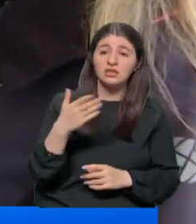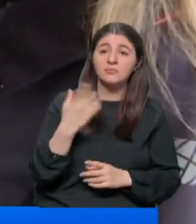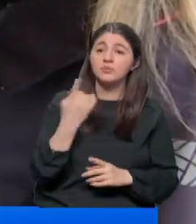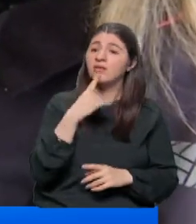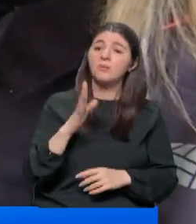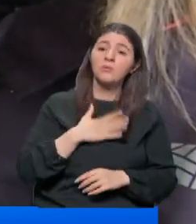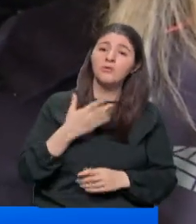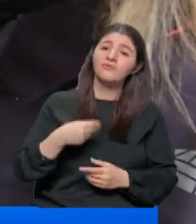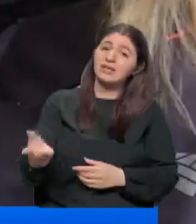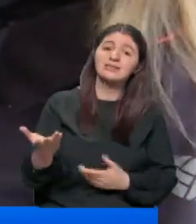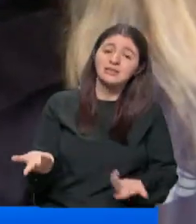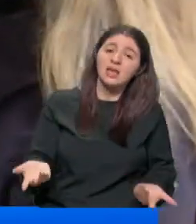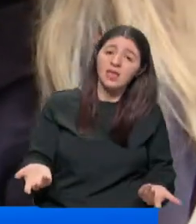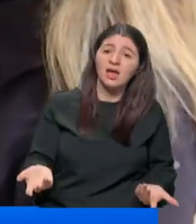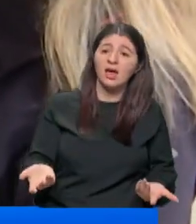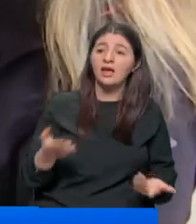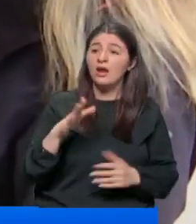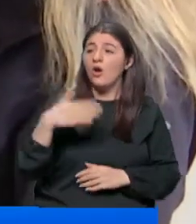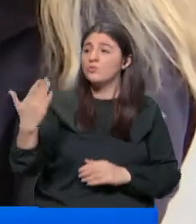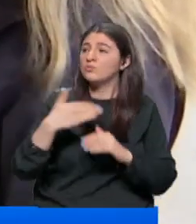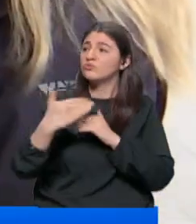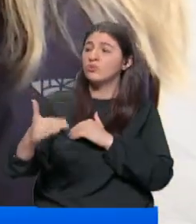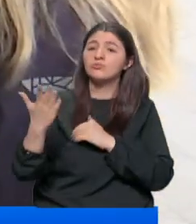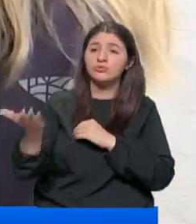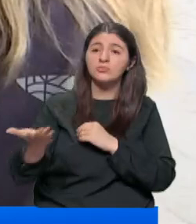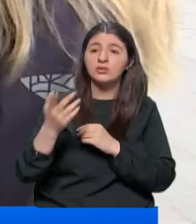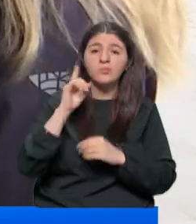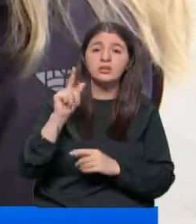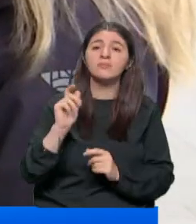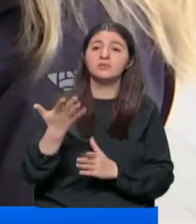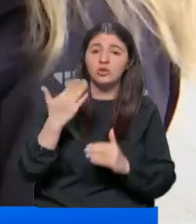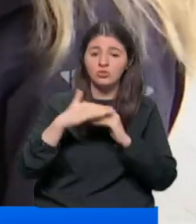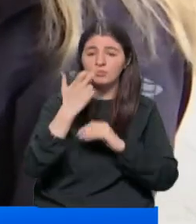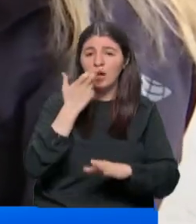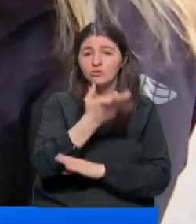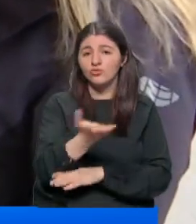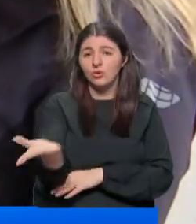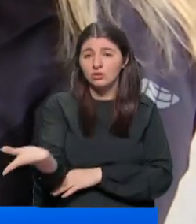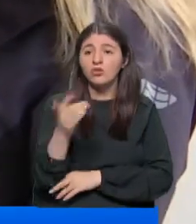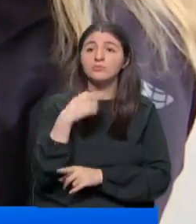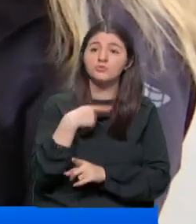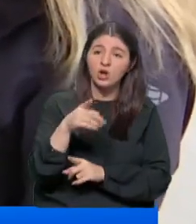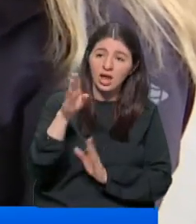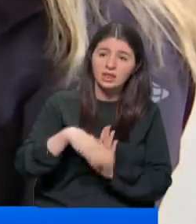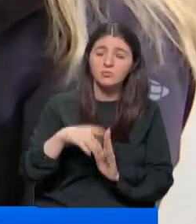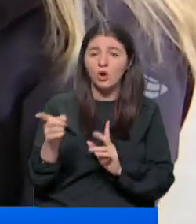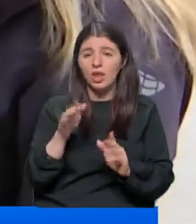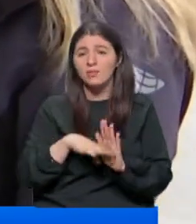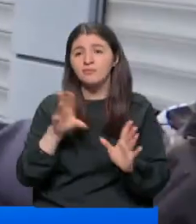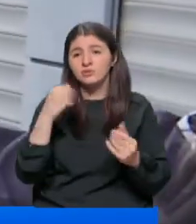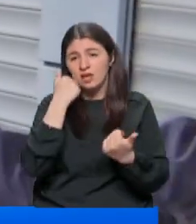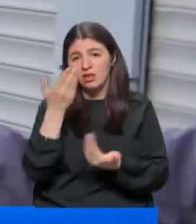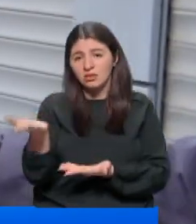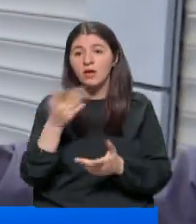bir şey demiyorum. Versinler de ama öteki milleti de kandırmasınlar. Halkı kandırıyorlar. Yok şöyle indirim böyle. Hepsi